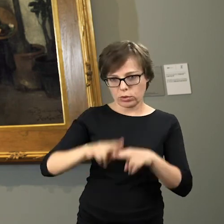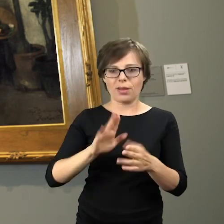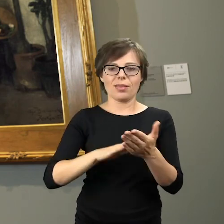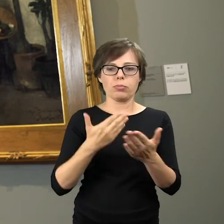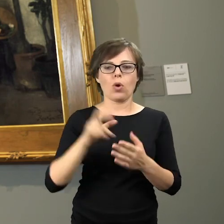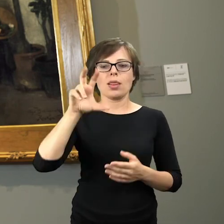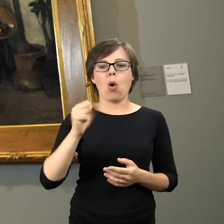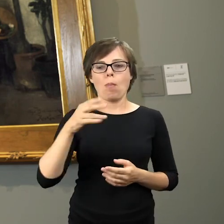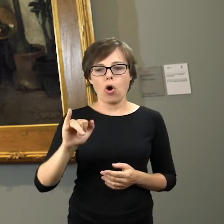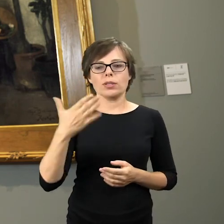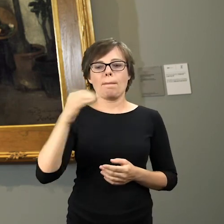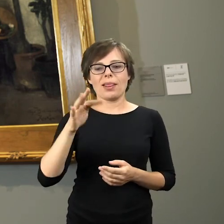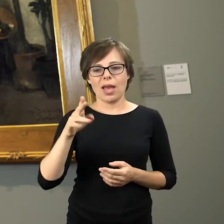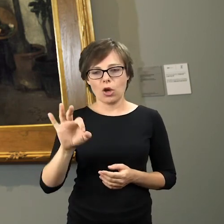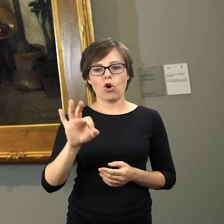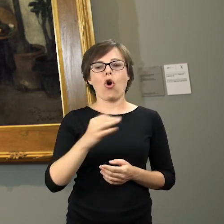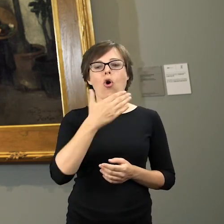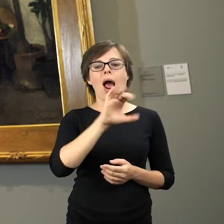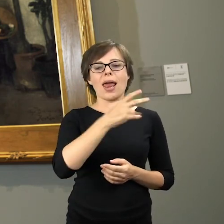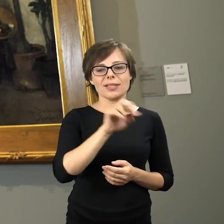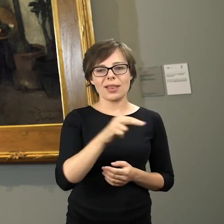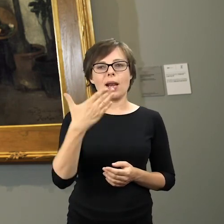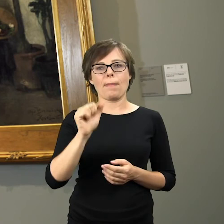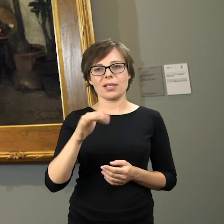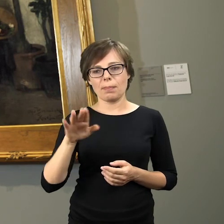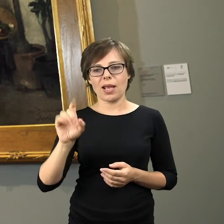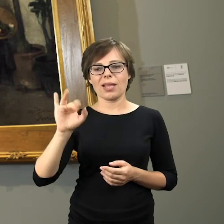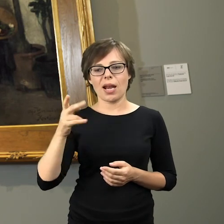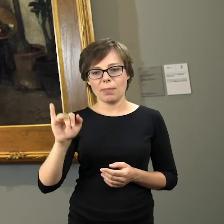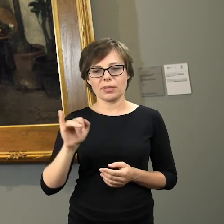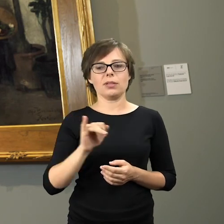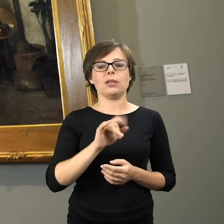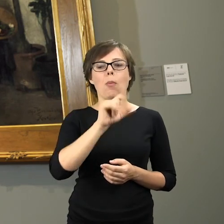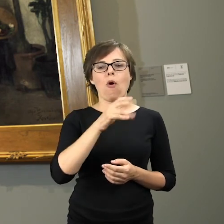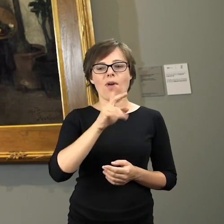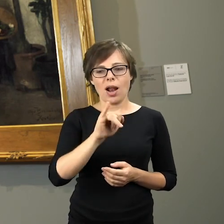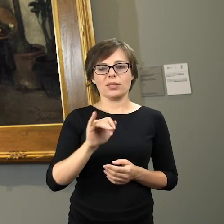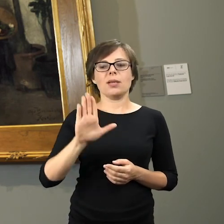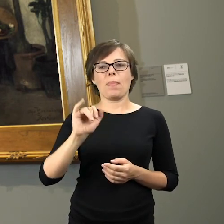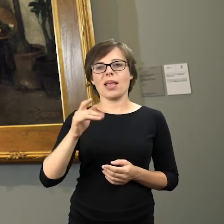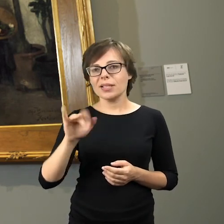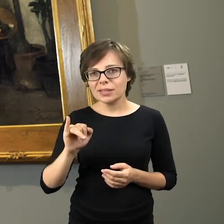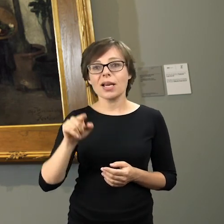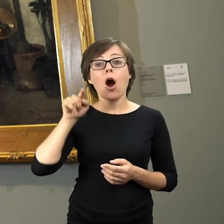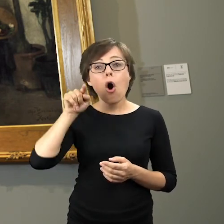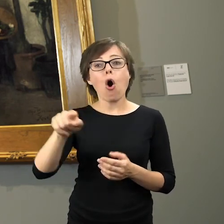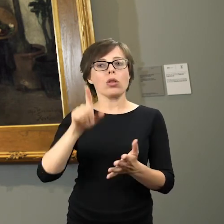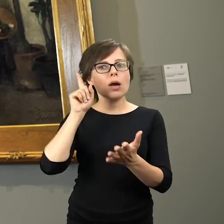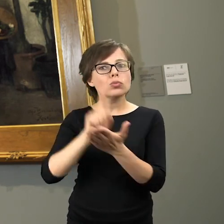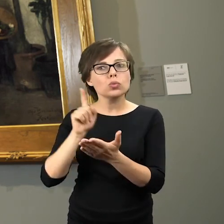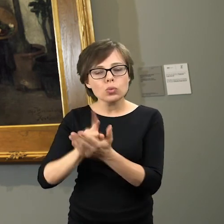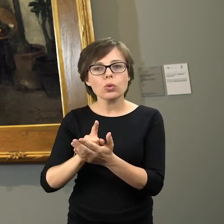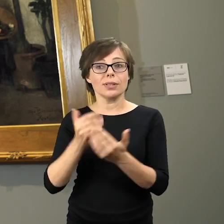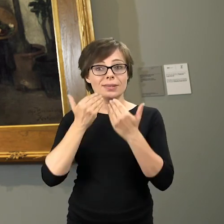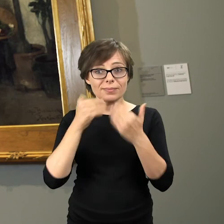Maksymilian Gierymski, Pochwalski, Bilińska i wielu innych stanęli na wyżynach, jakie obecnie zajmują, nie dzięki poparciu,